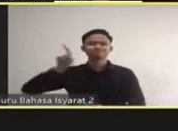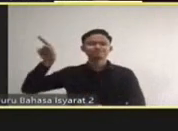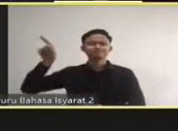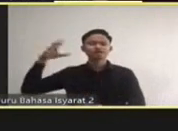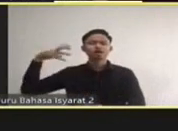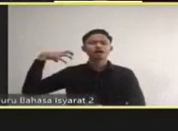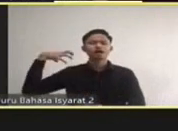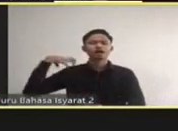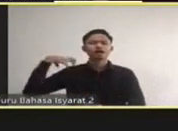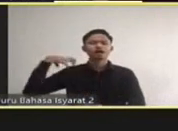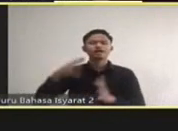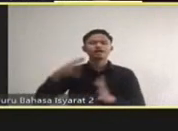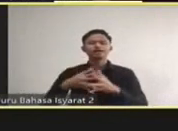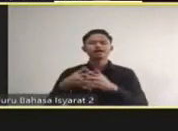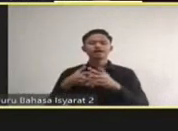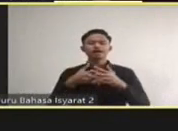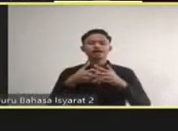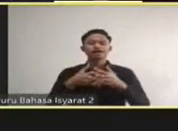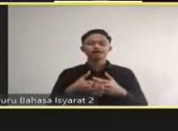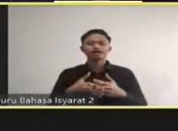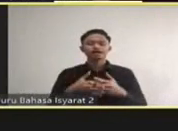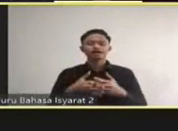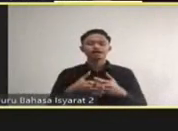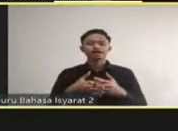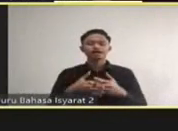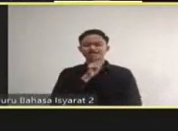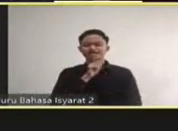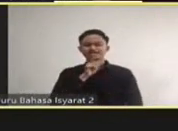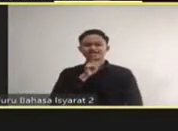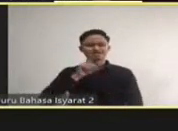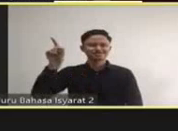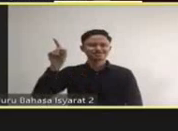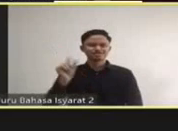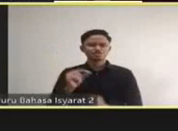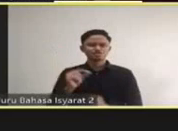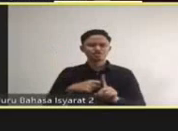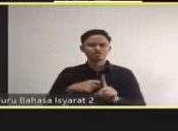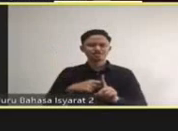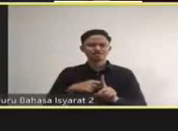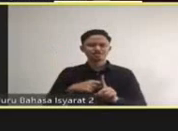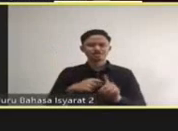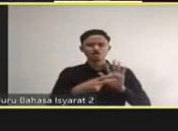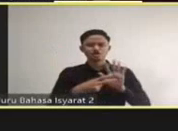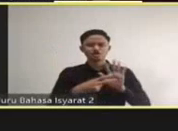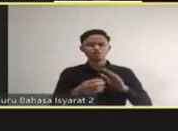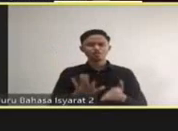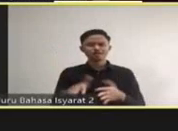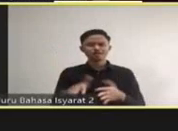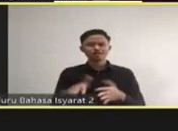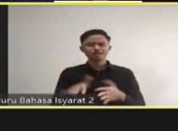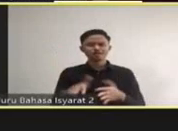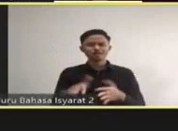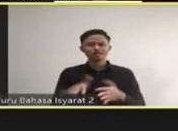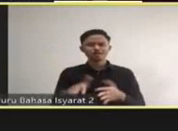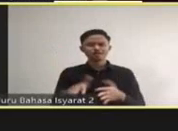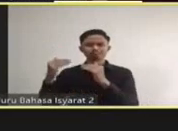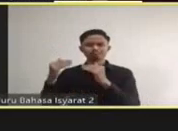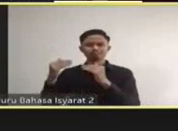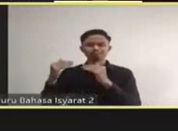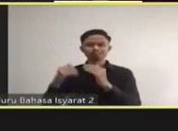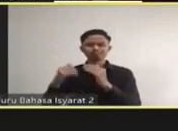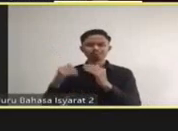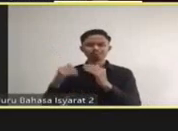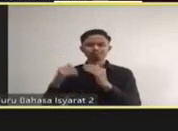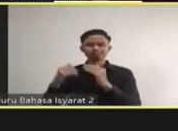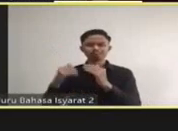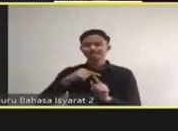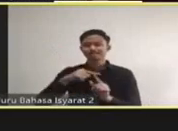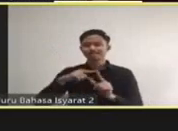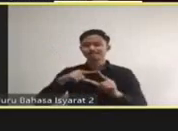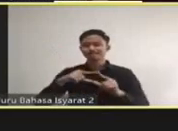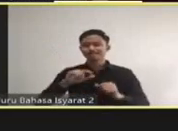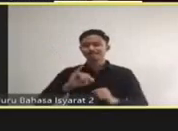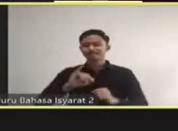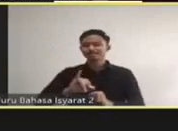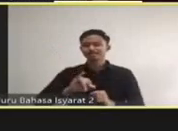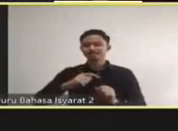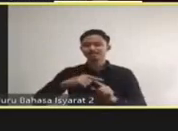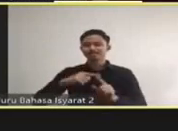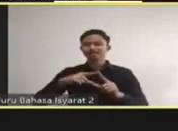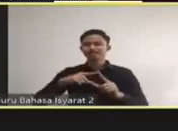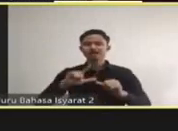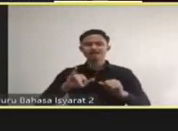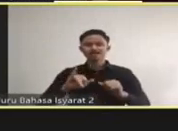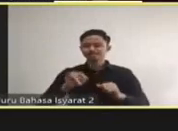UK, itu mortalitasnya tinggi, Italia. Nah, tapi kita harus belajar. Dari situ kita bisa lihat